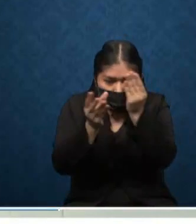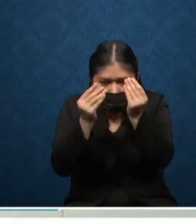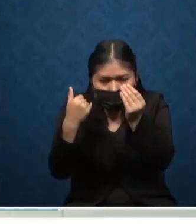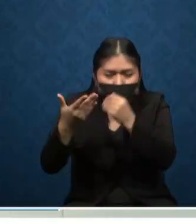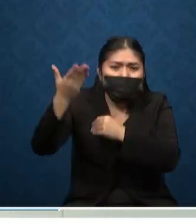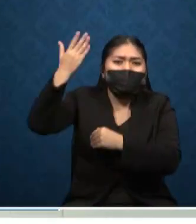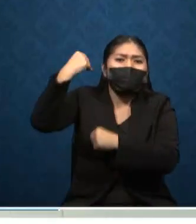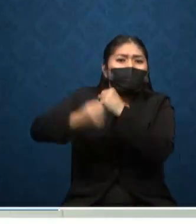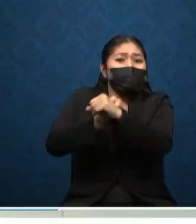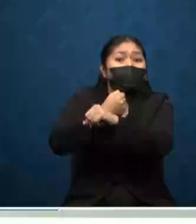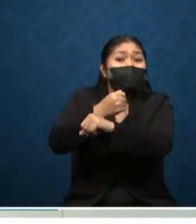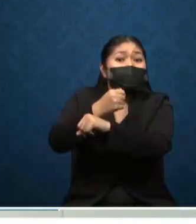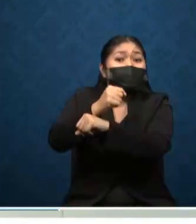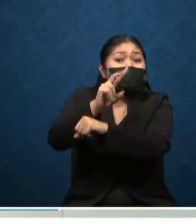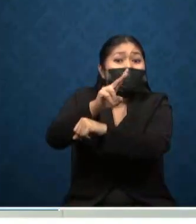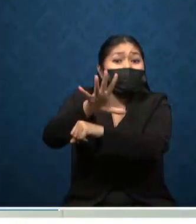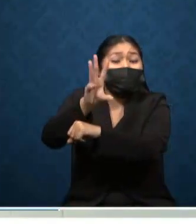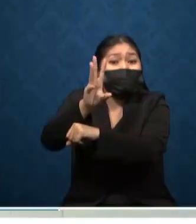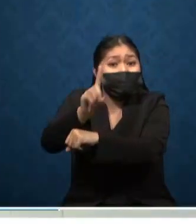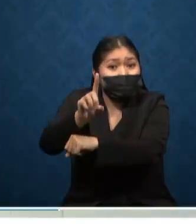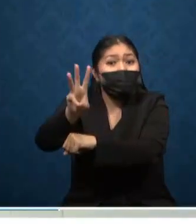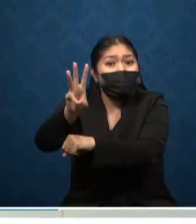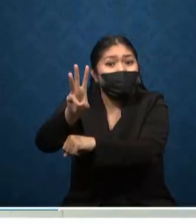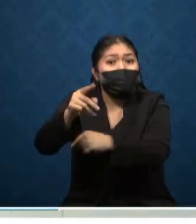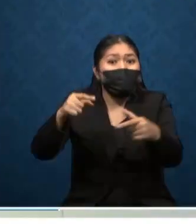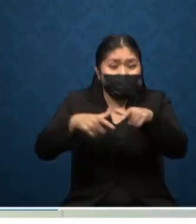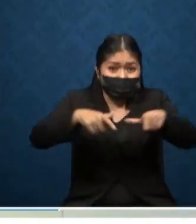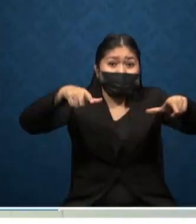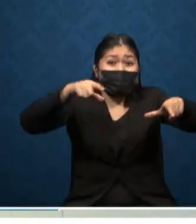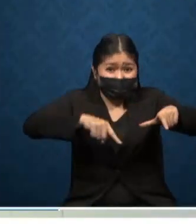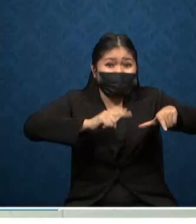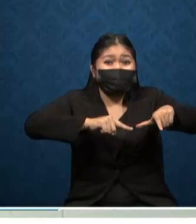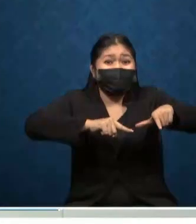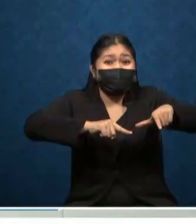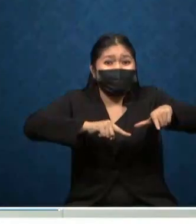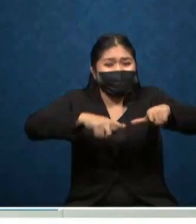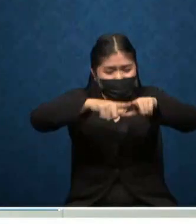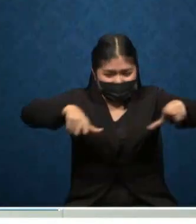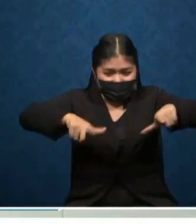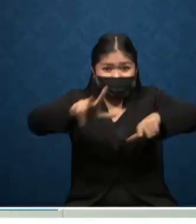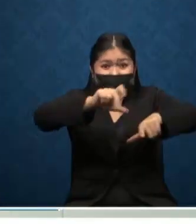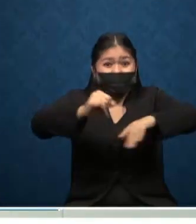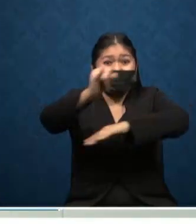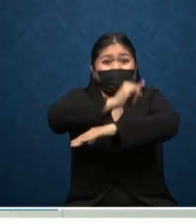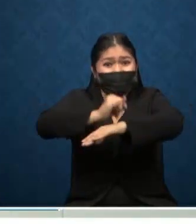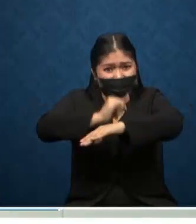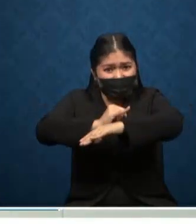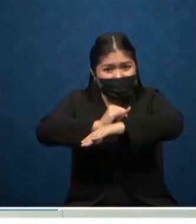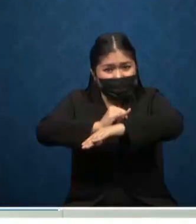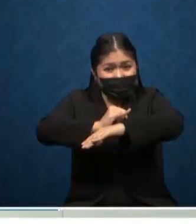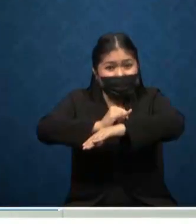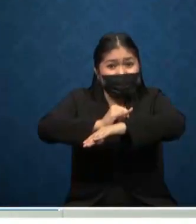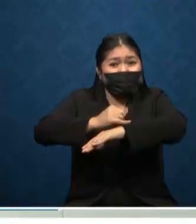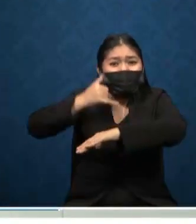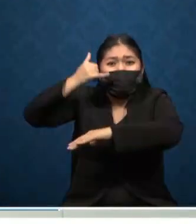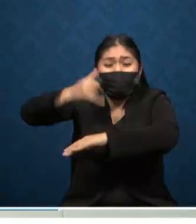ต่ปี16ในนิคมสร้างตนเองสีทานโตเนื้อที่300ไร่สมเด็จย่านี่นะครับ